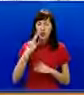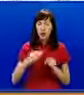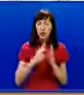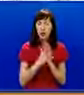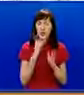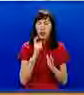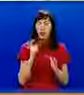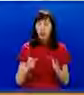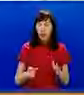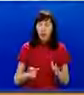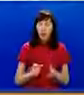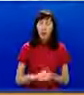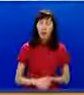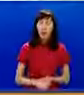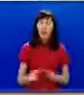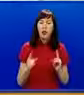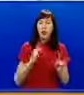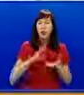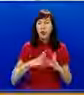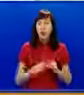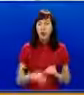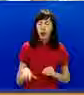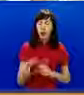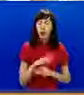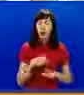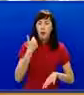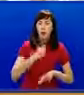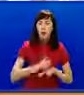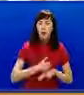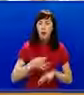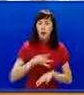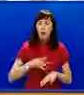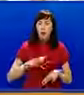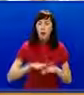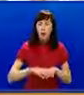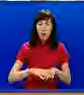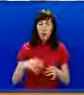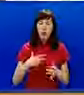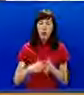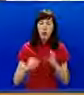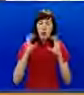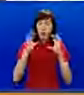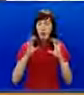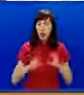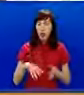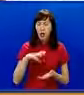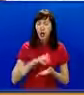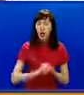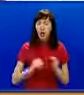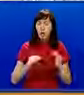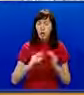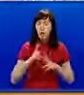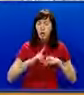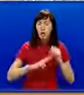тұрған азаматтарға. Жиын қорытындысы бойынша барлық әкімдер республикалық бюджеттен сатып алу құқығынсыз арендалық тұрғын үй